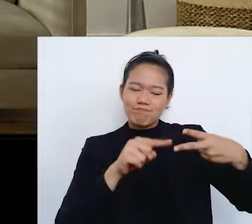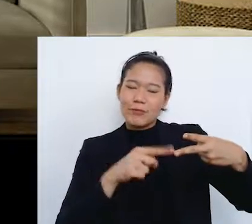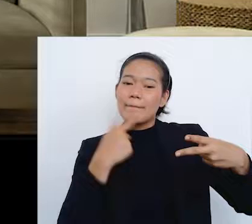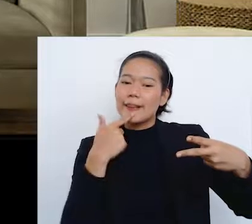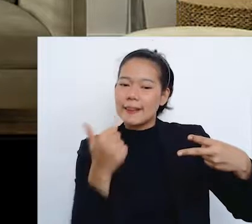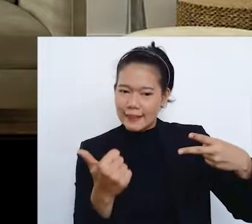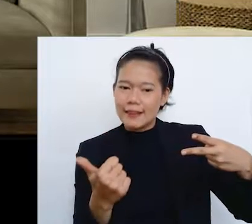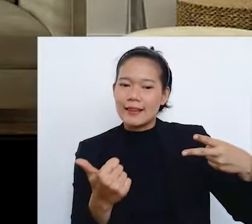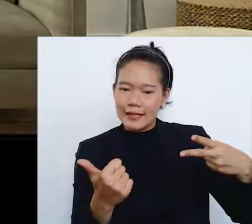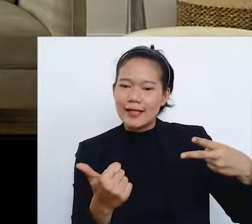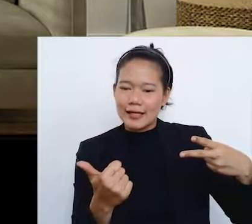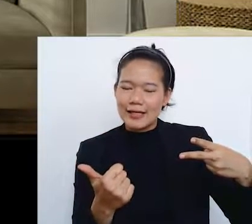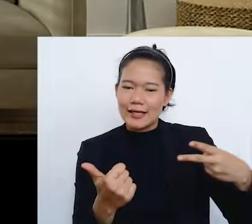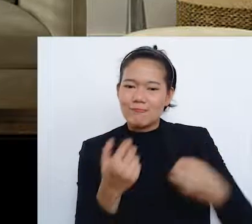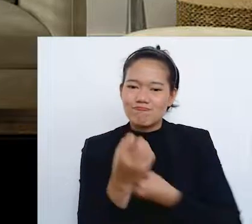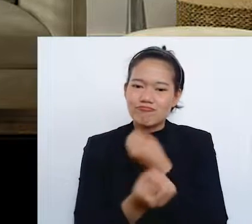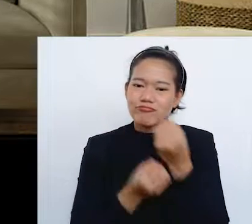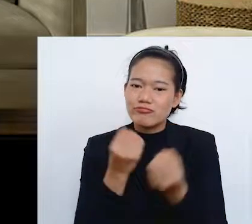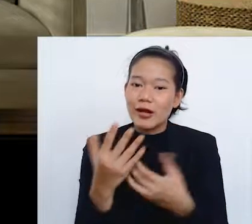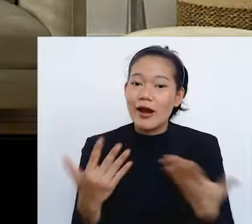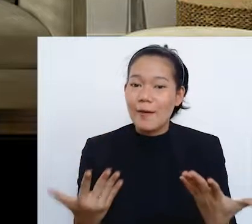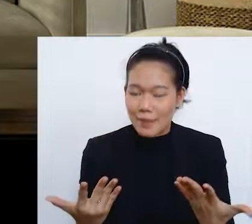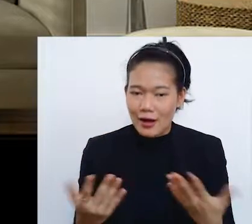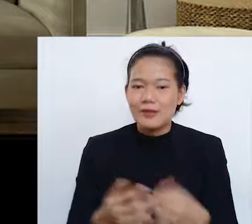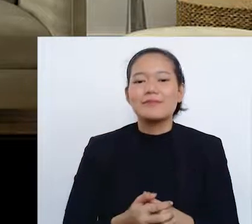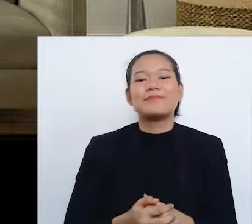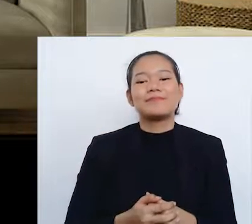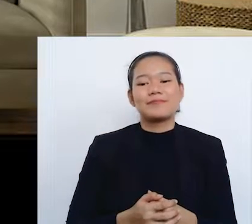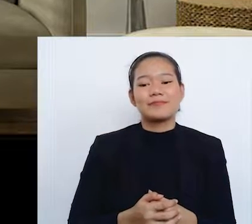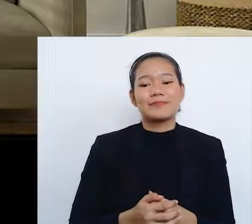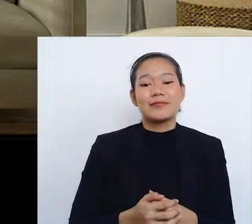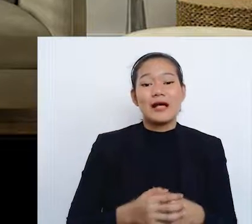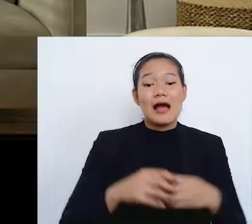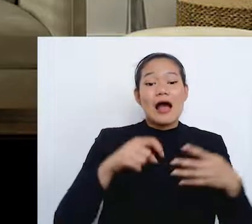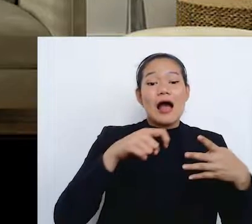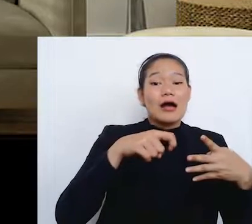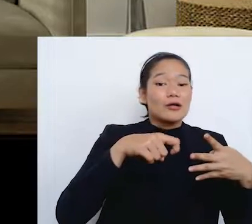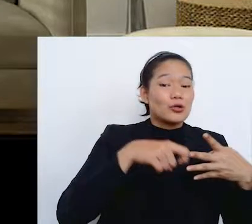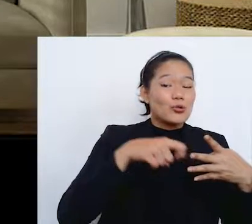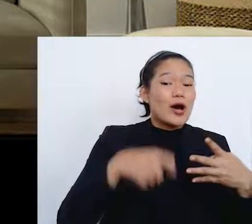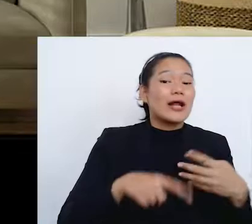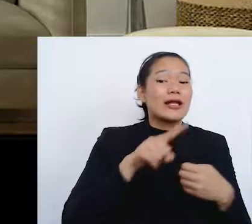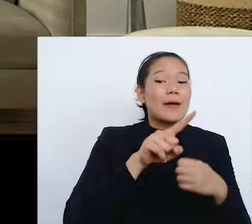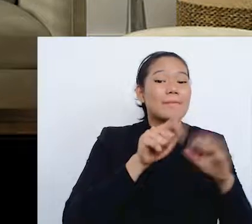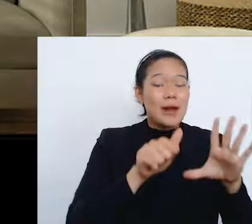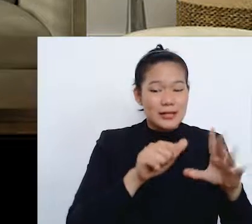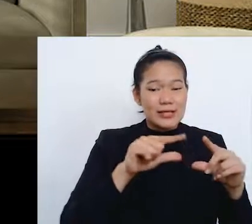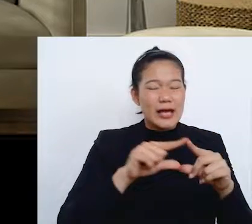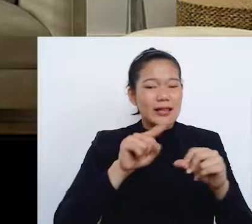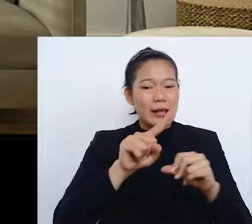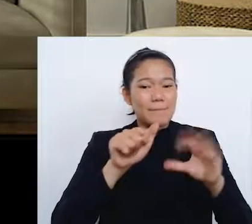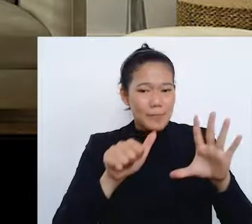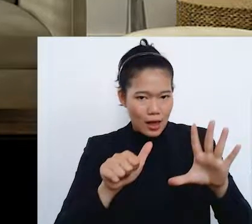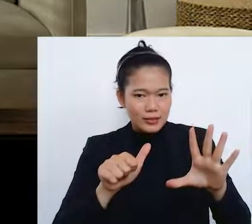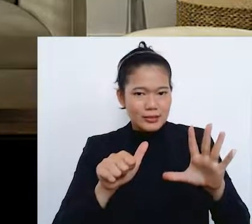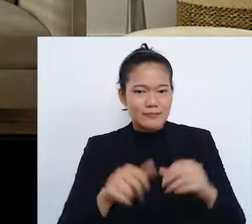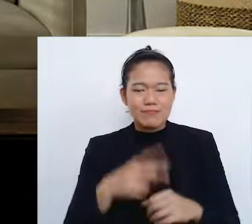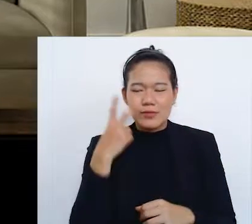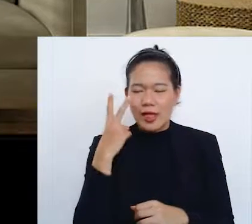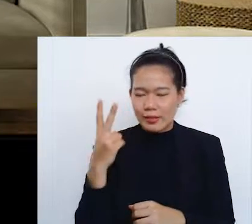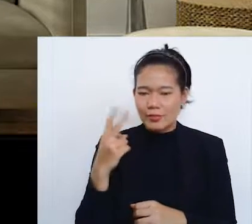hal penting yang mau disampaikan. Kita akan melihat dari Keluaran 16 ayat yang